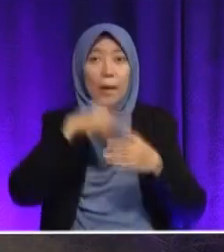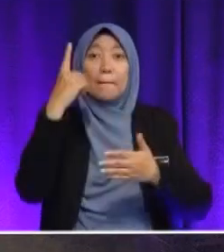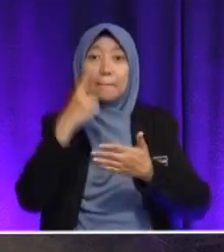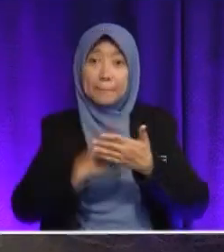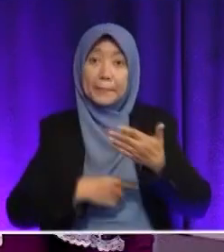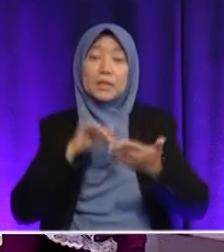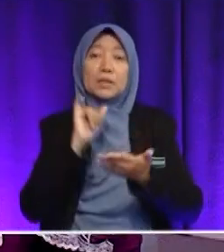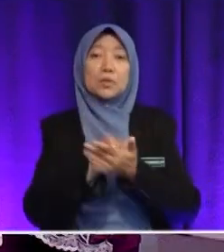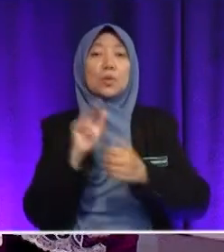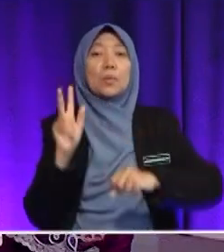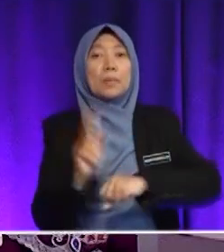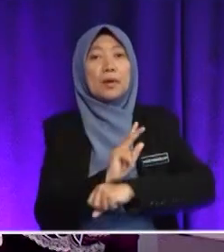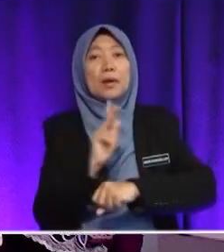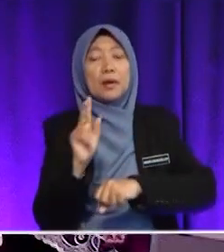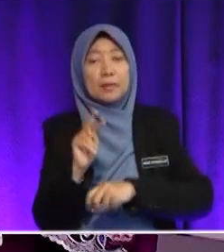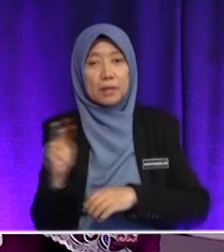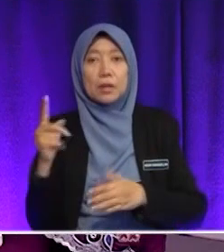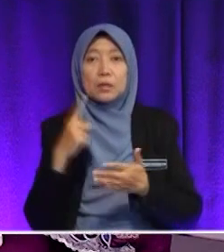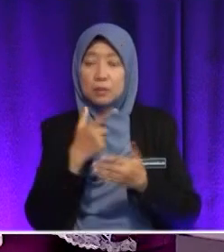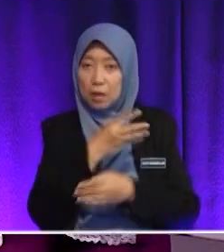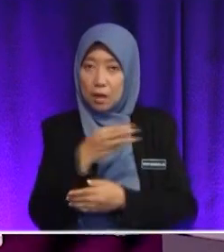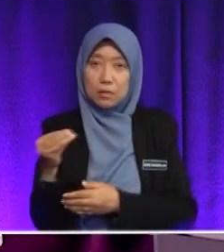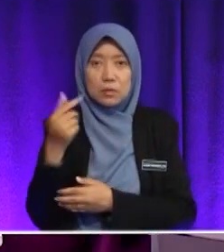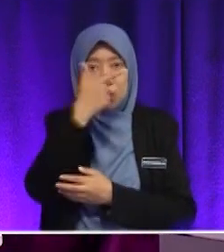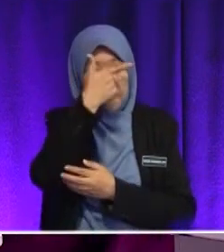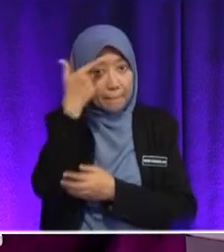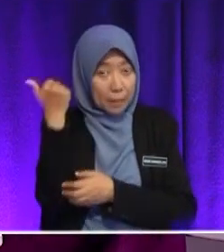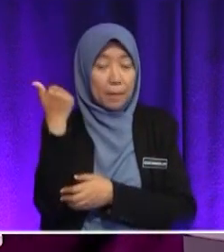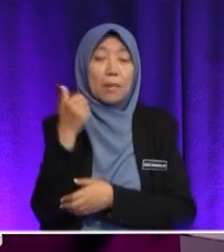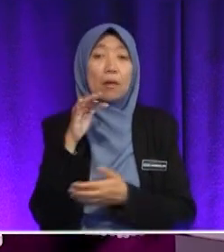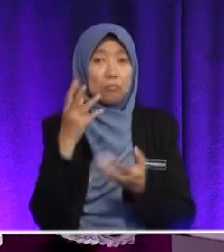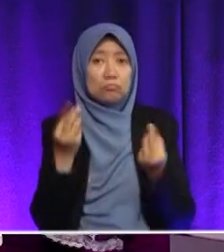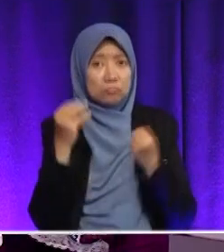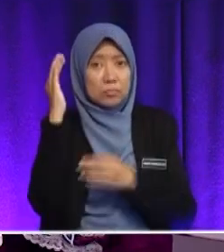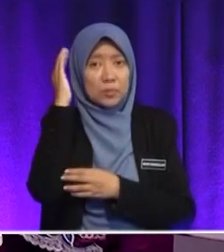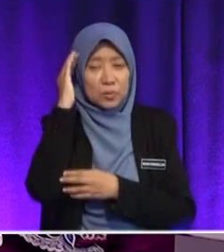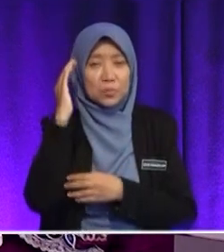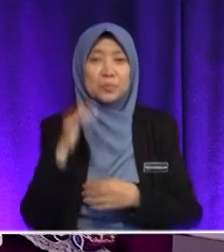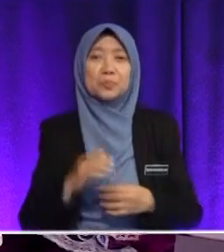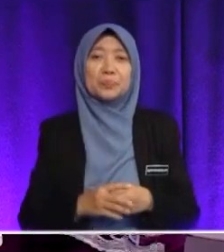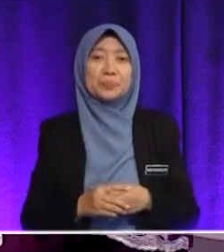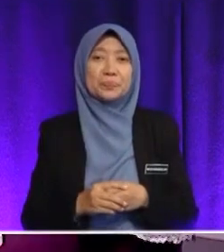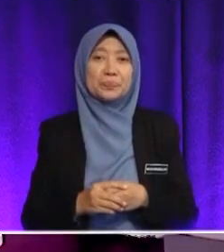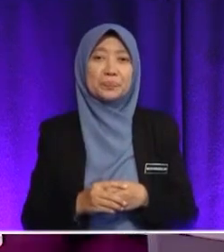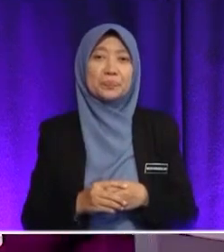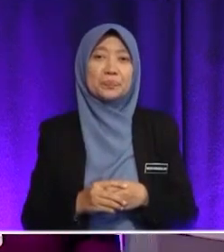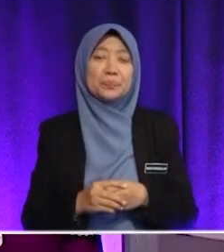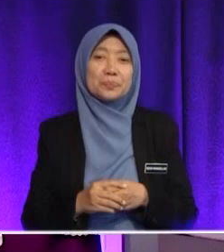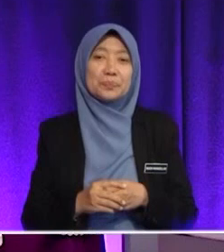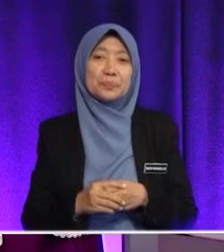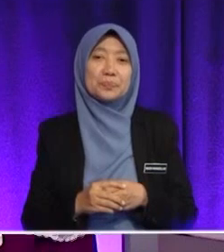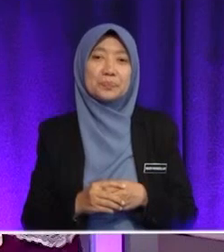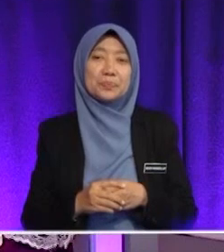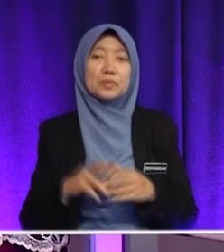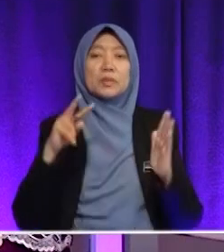dan Apakah sebenarnya penyebab pengarad Abay itu yang saya Iya Nab Hai